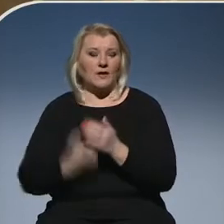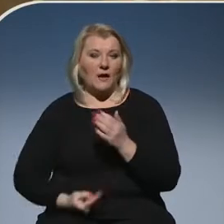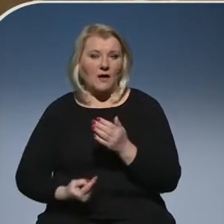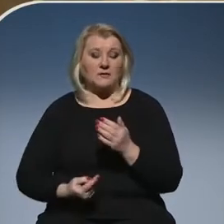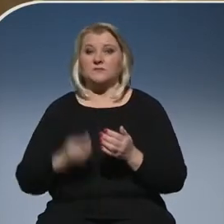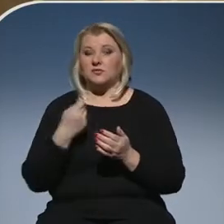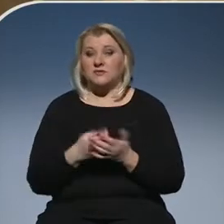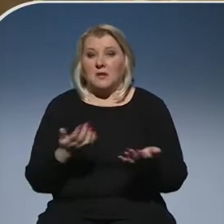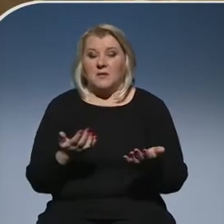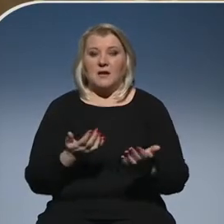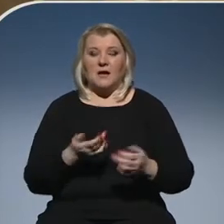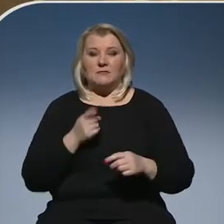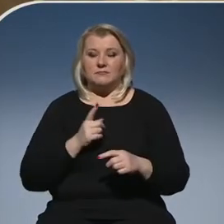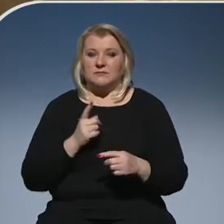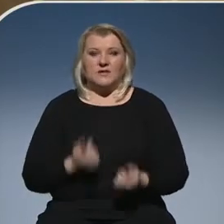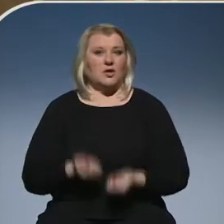Takže